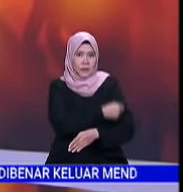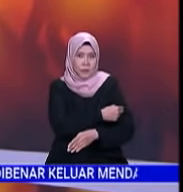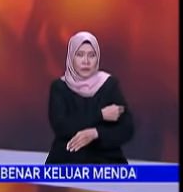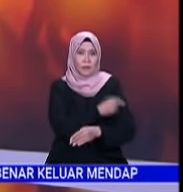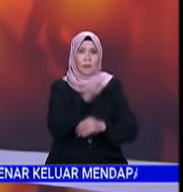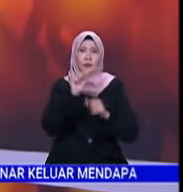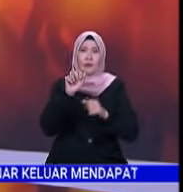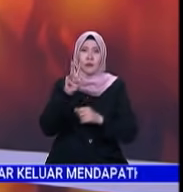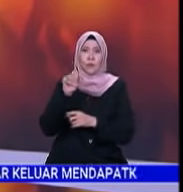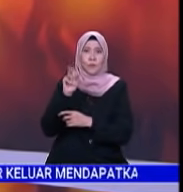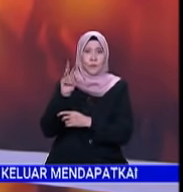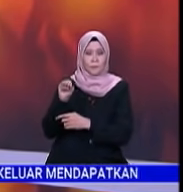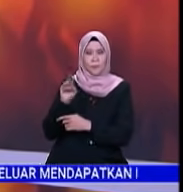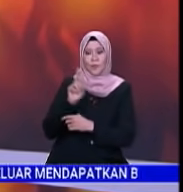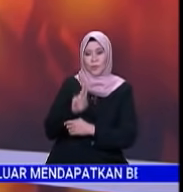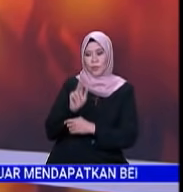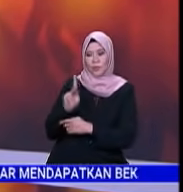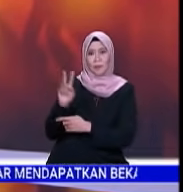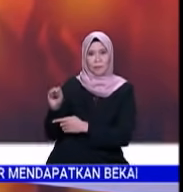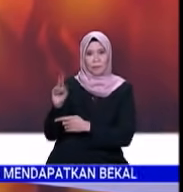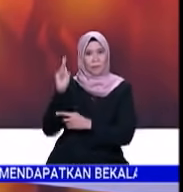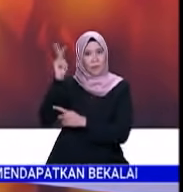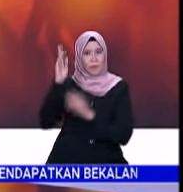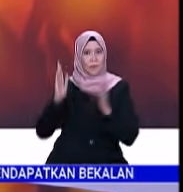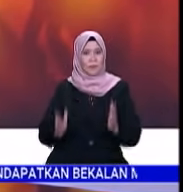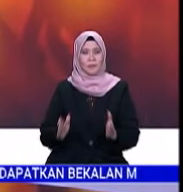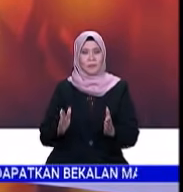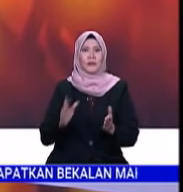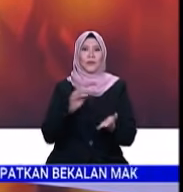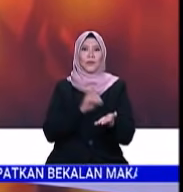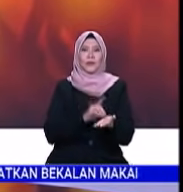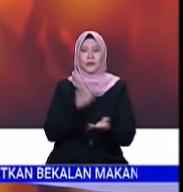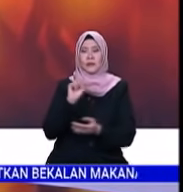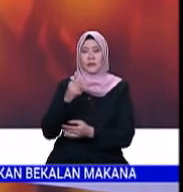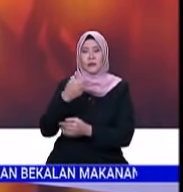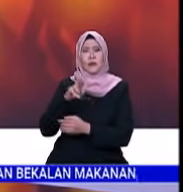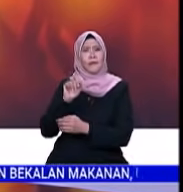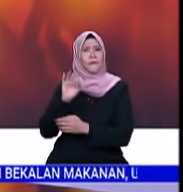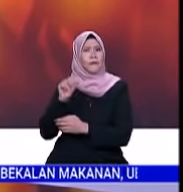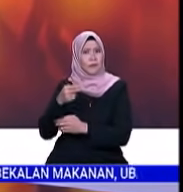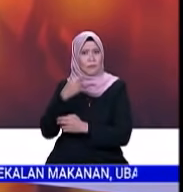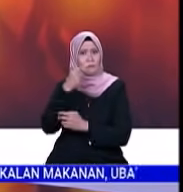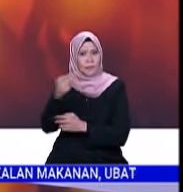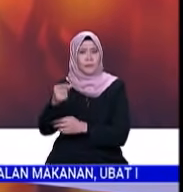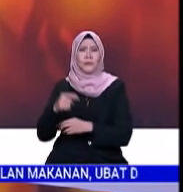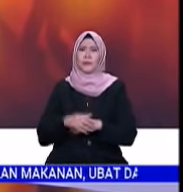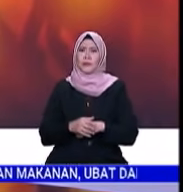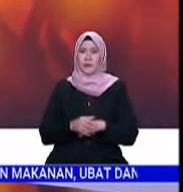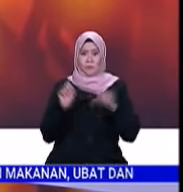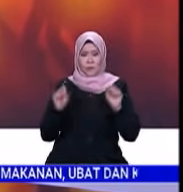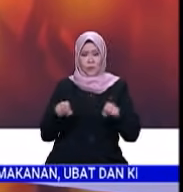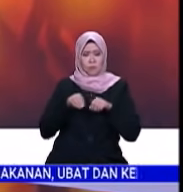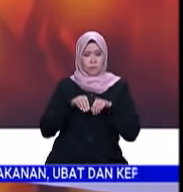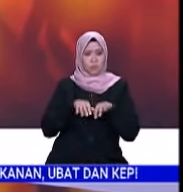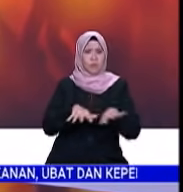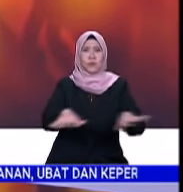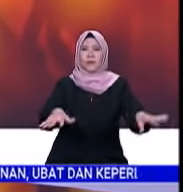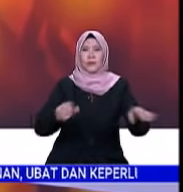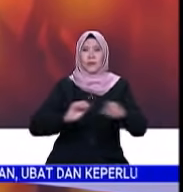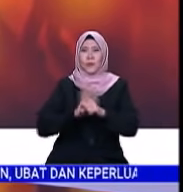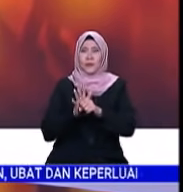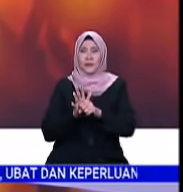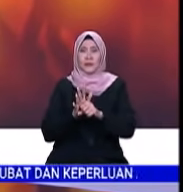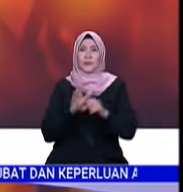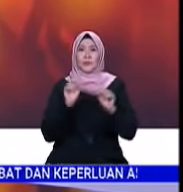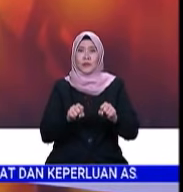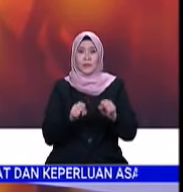Chancellor Tuanku Muhriz UKM, Profesor Dr. Sharifah Izzat Wan Putih, kadar kebolehjangkitan atau R0 negara yang melepasi